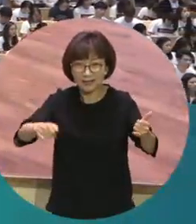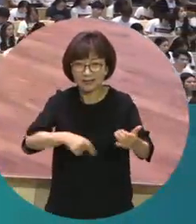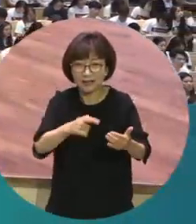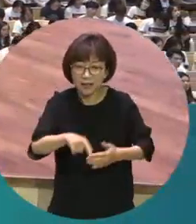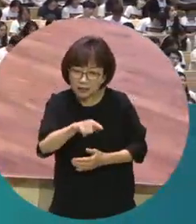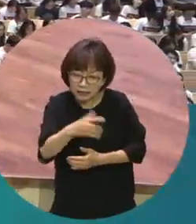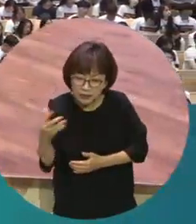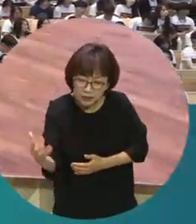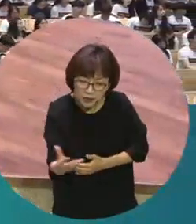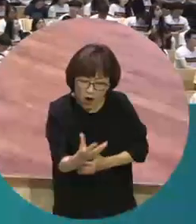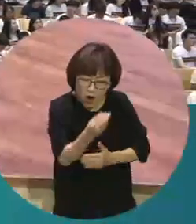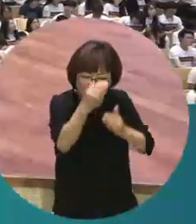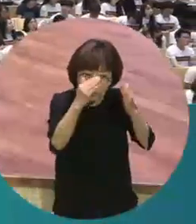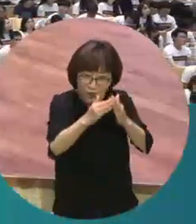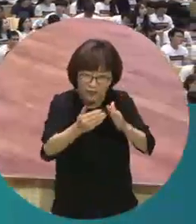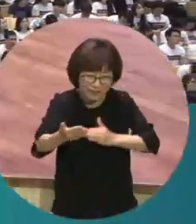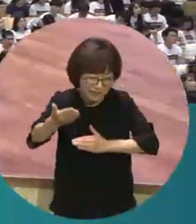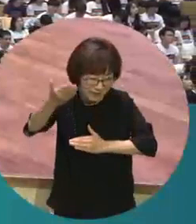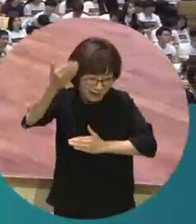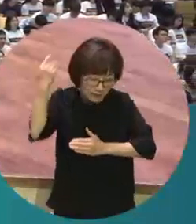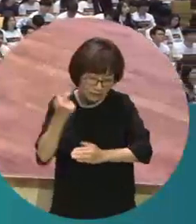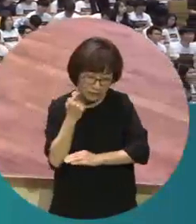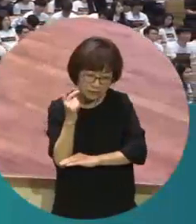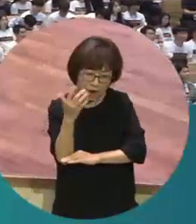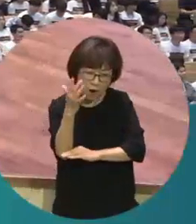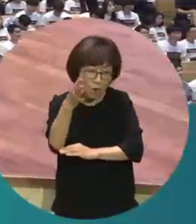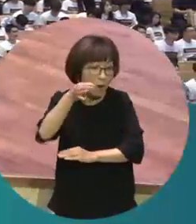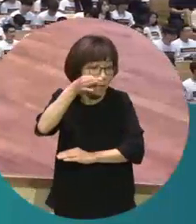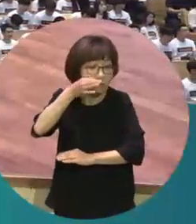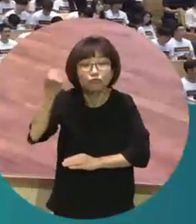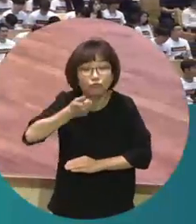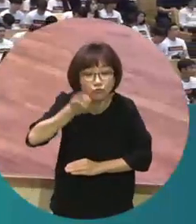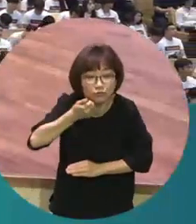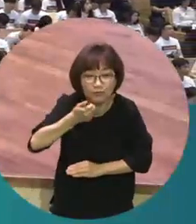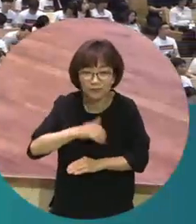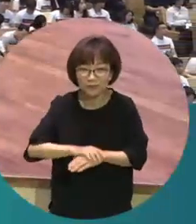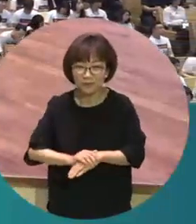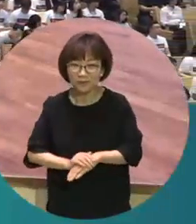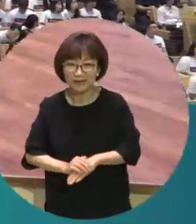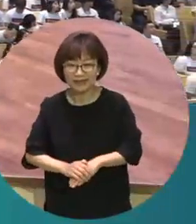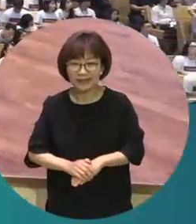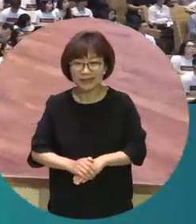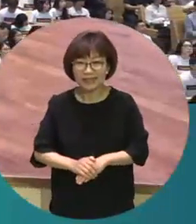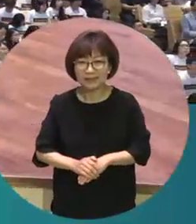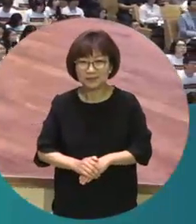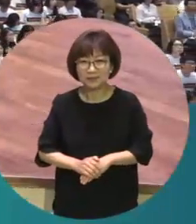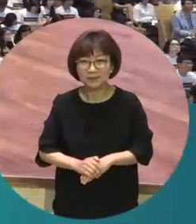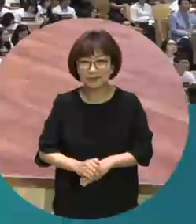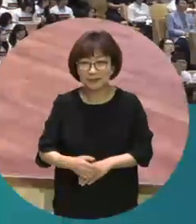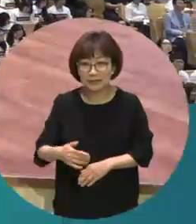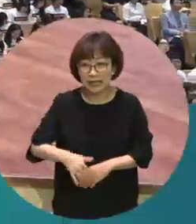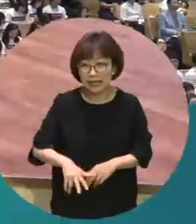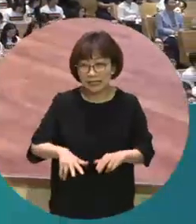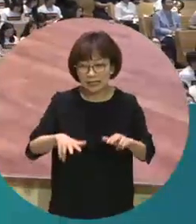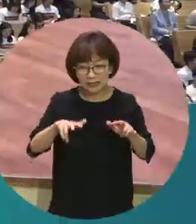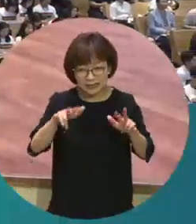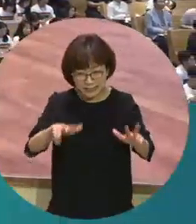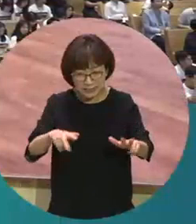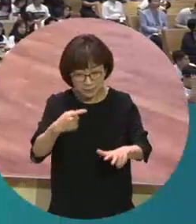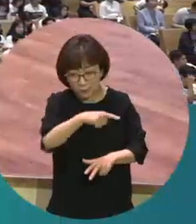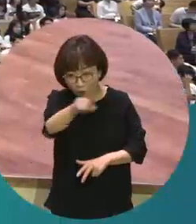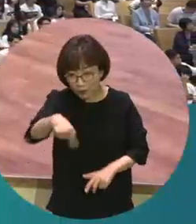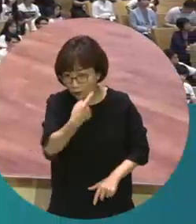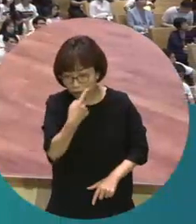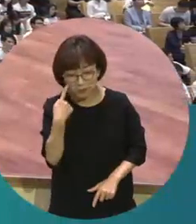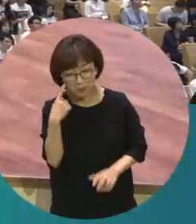이 성전의 이전 영광을 본 자가 누구냐? 이제 이것이 너희에게 어떻게 보이느냐? 이것이 너희 눈에